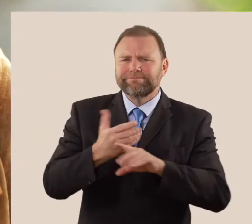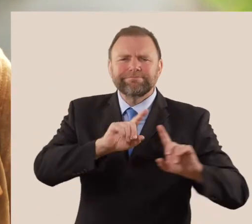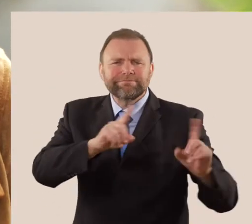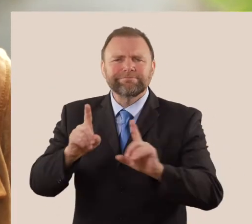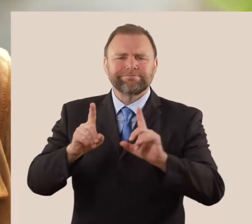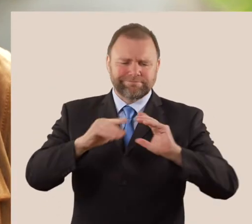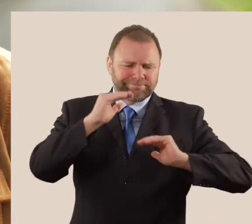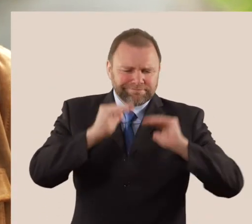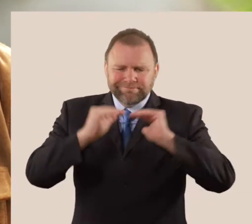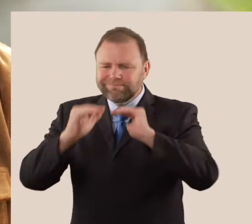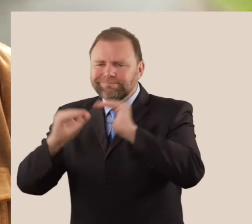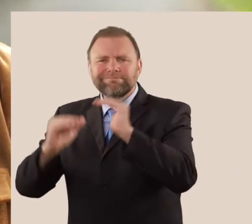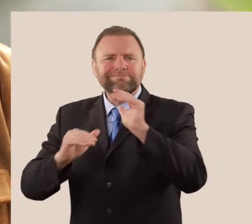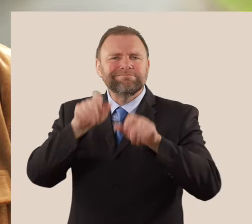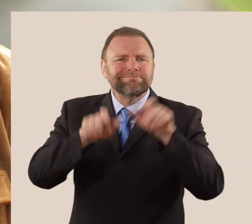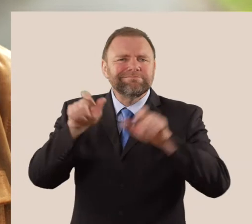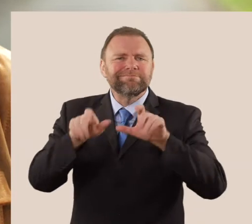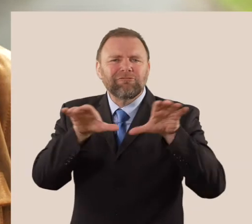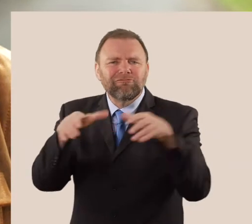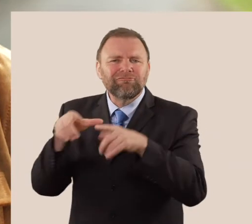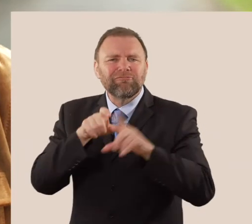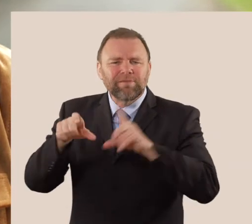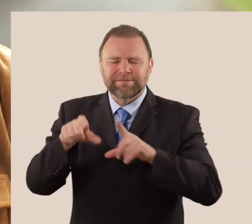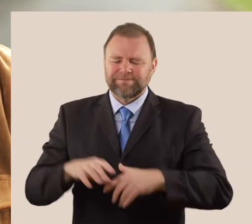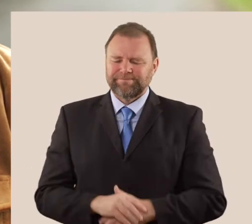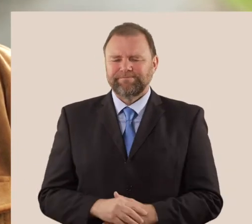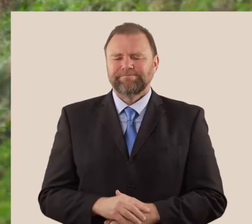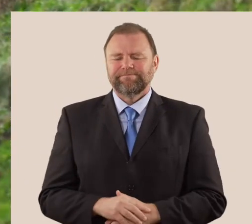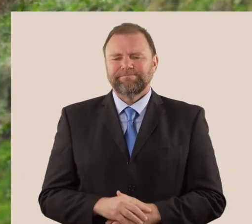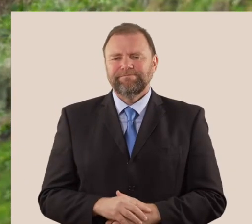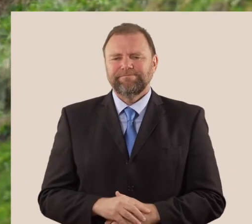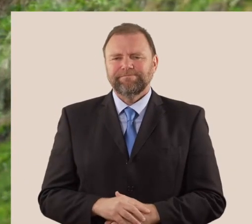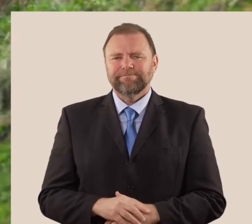wedi gweithio efo lot o unigolion a cymunedau danfantais.